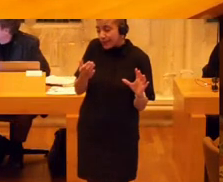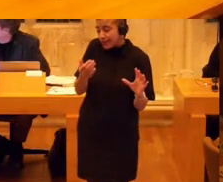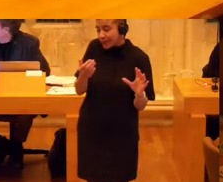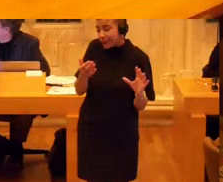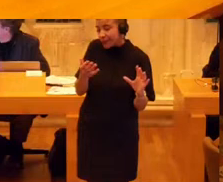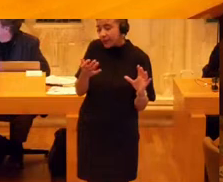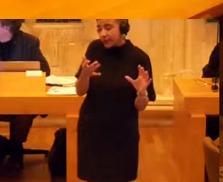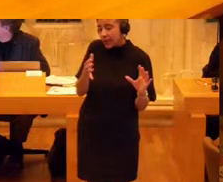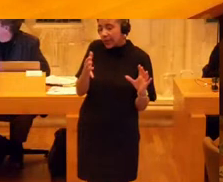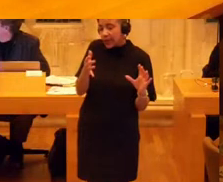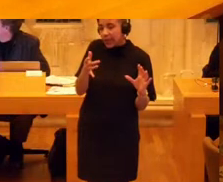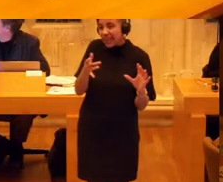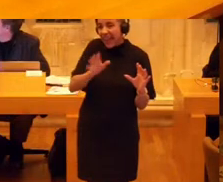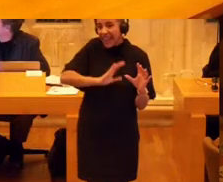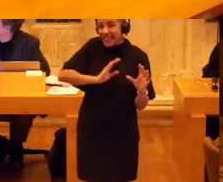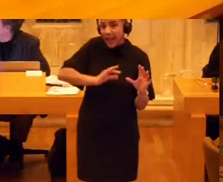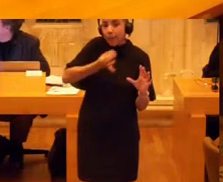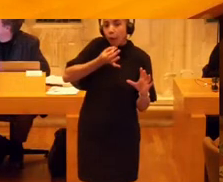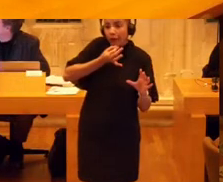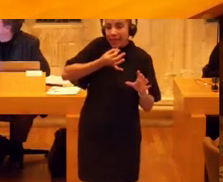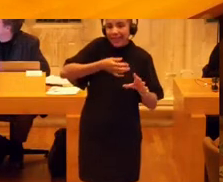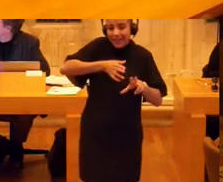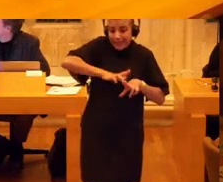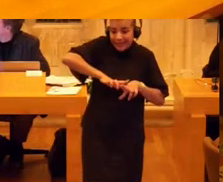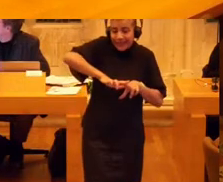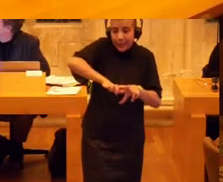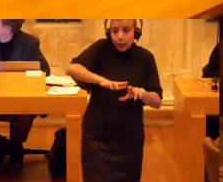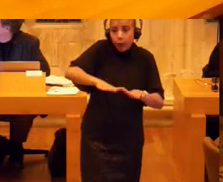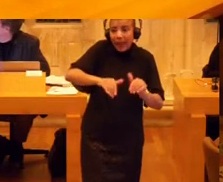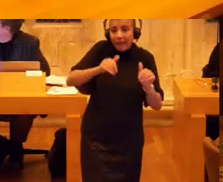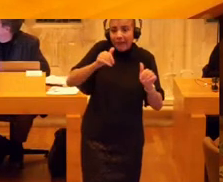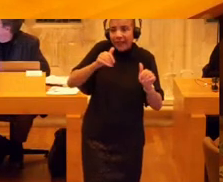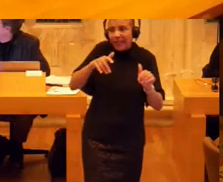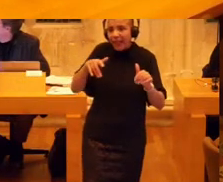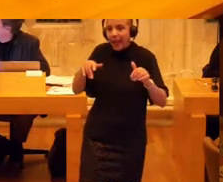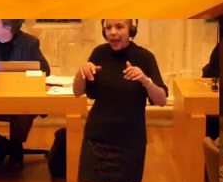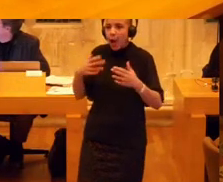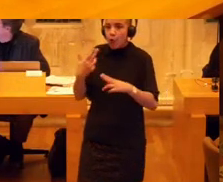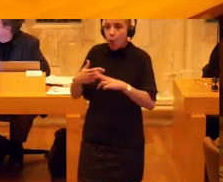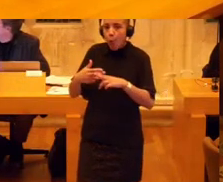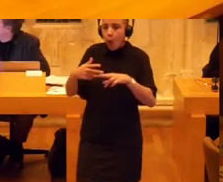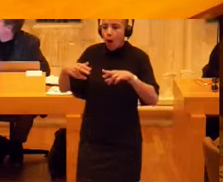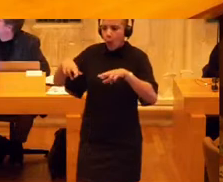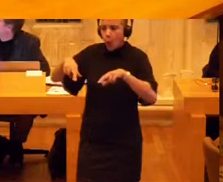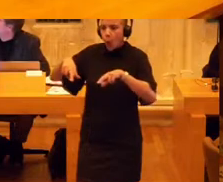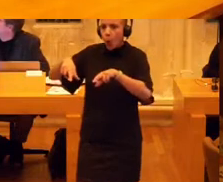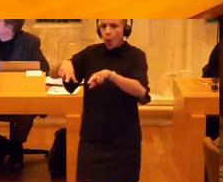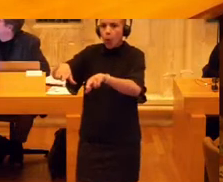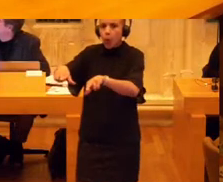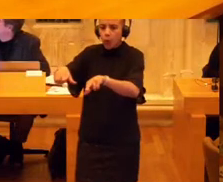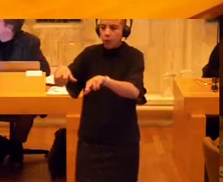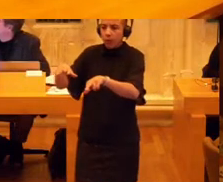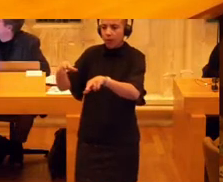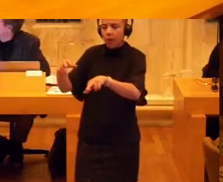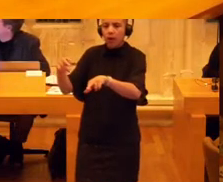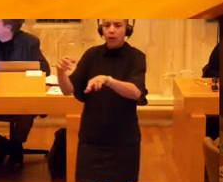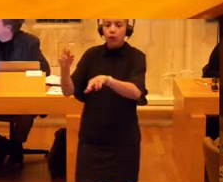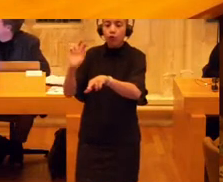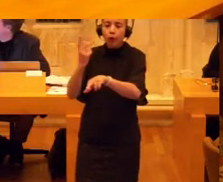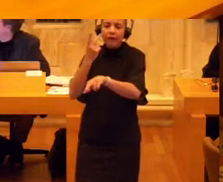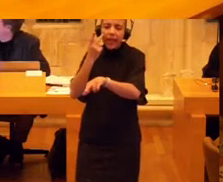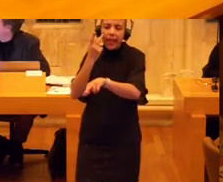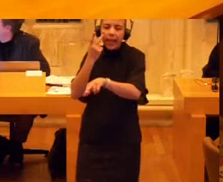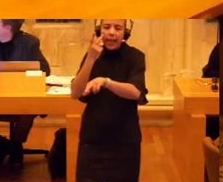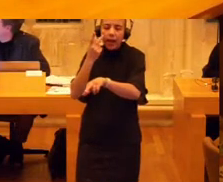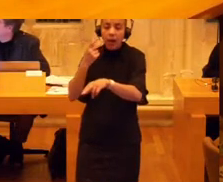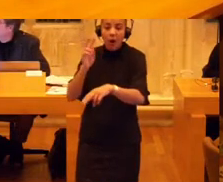de la mort, qui doit être la route de Deauville, je crois, mais celle que n'utilisent absolument pas les cyclistes, qui permet d'éviter la demi-lune. Et de la gare,